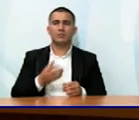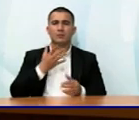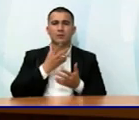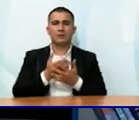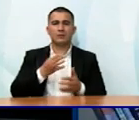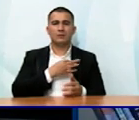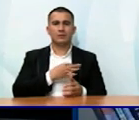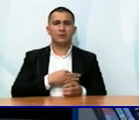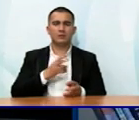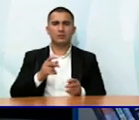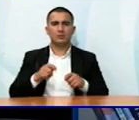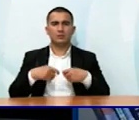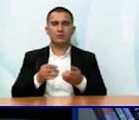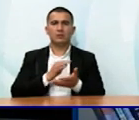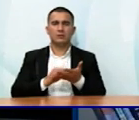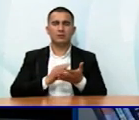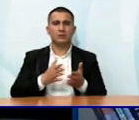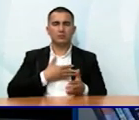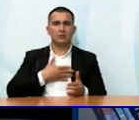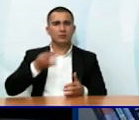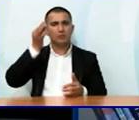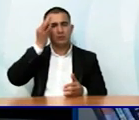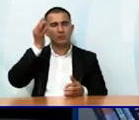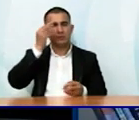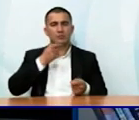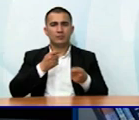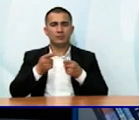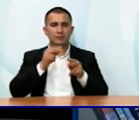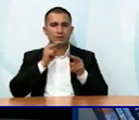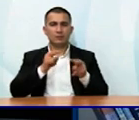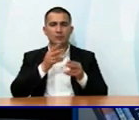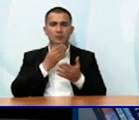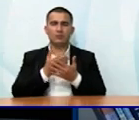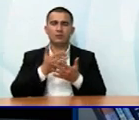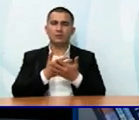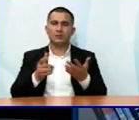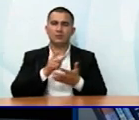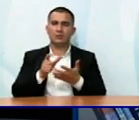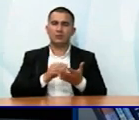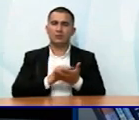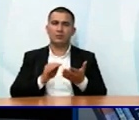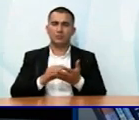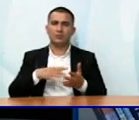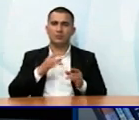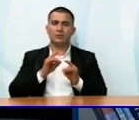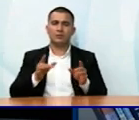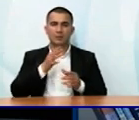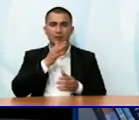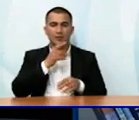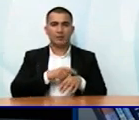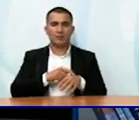o'g'liga bag'ishlab yozgan sog'inish, kuzatish she'rlari haqida fikr yuritmoqchimiz. Vaqt she'rida